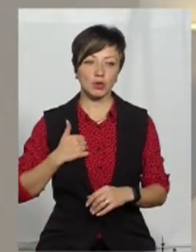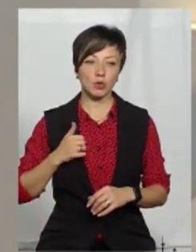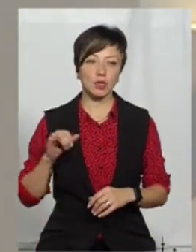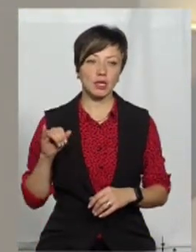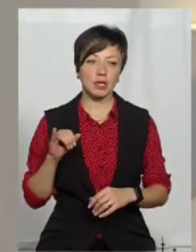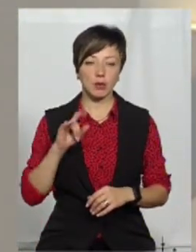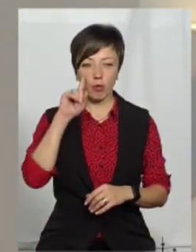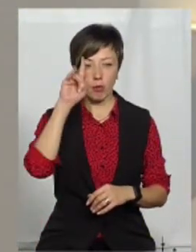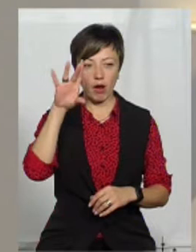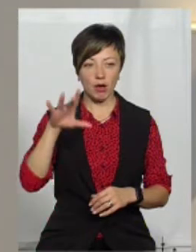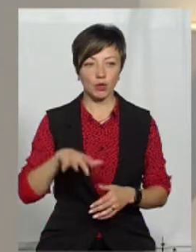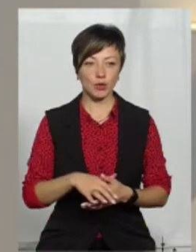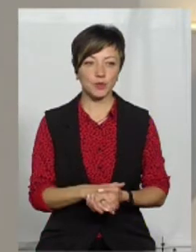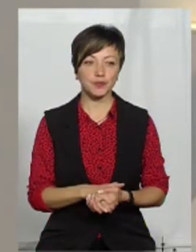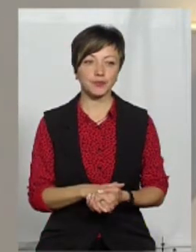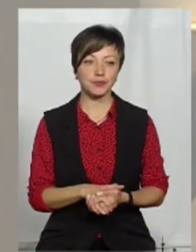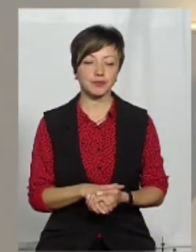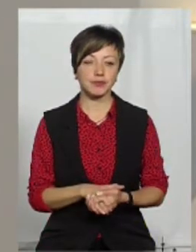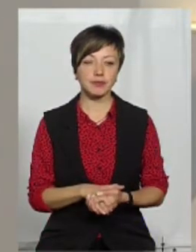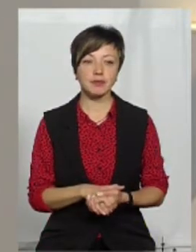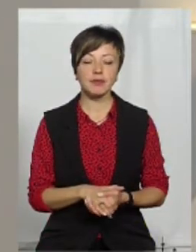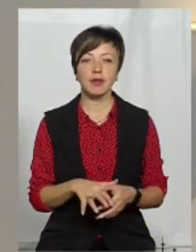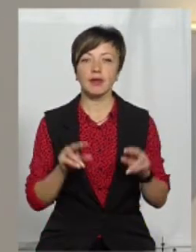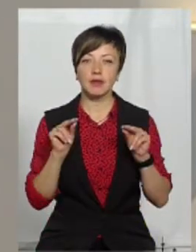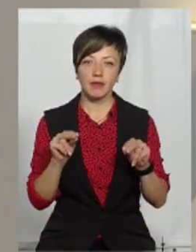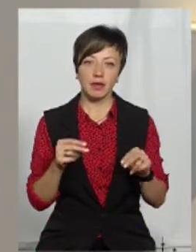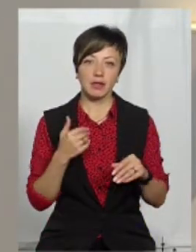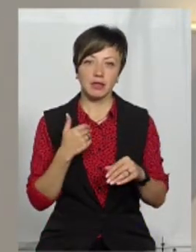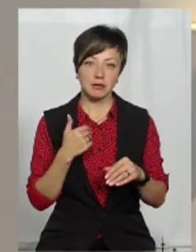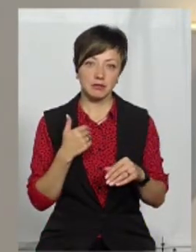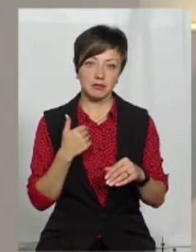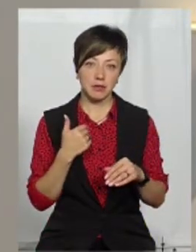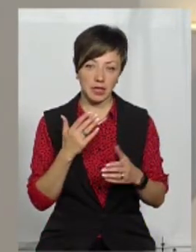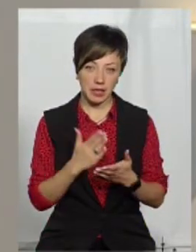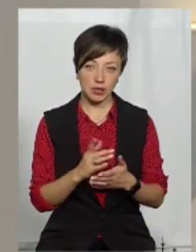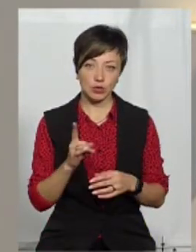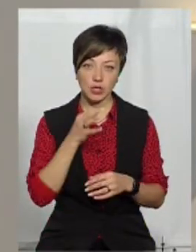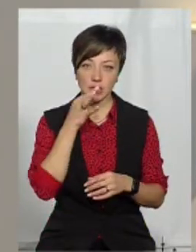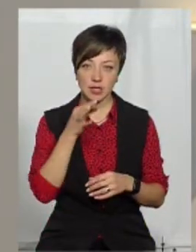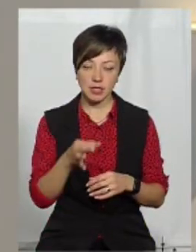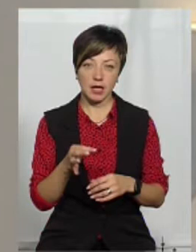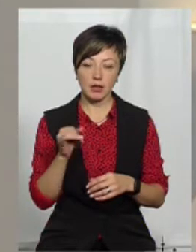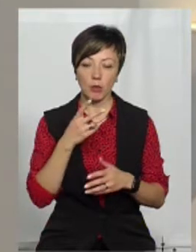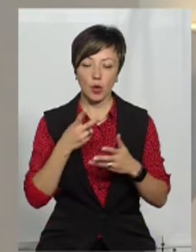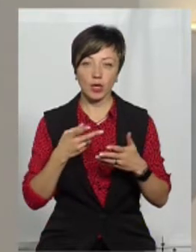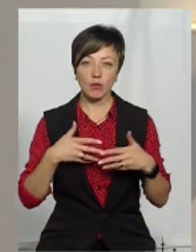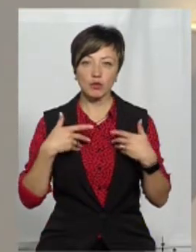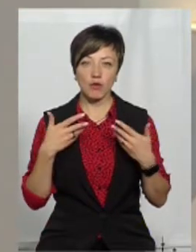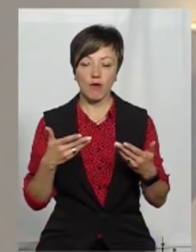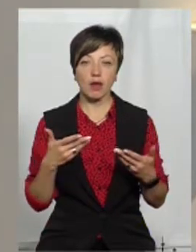і популярною. І відверто, мені нам є що сказати, є що